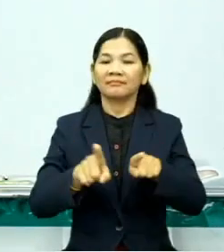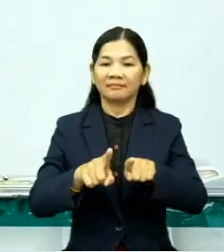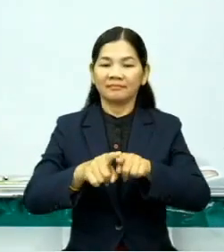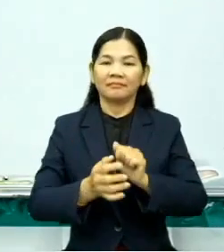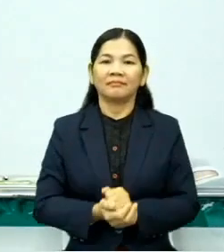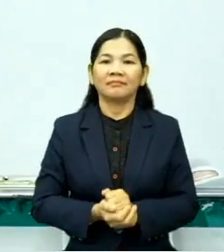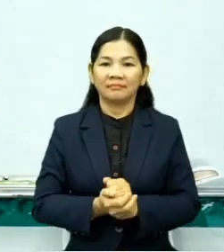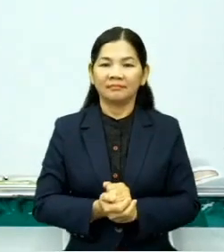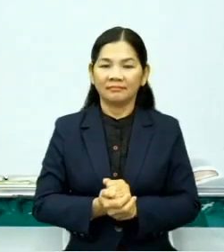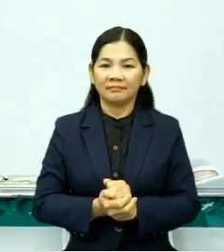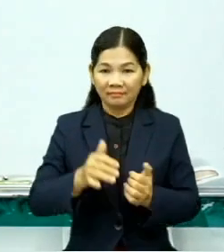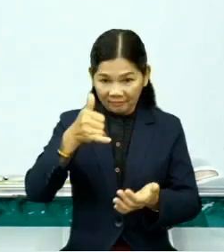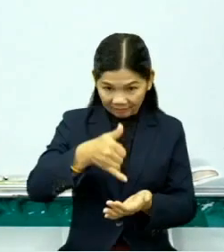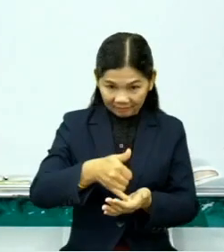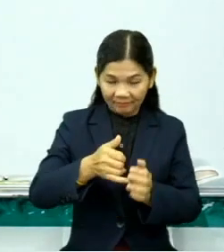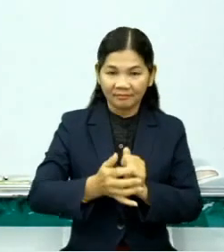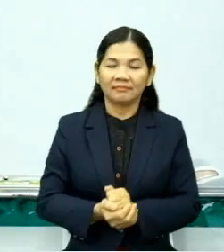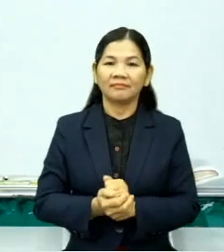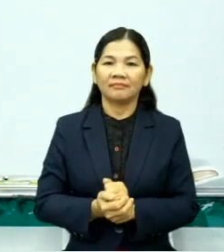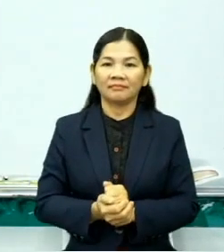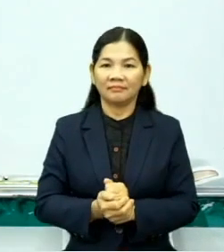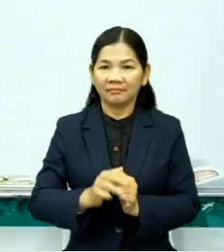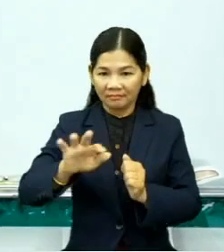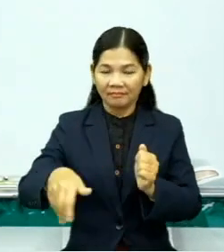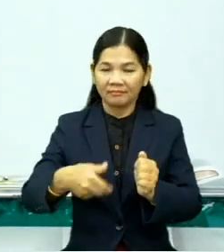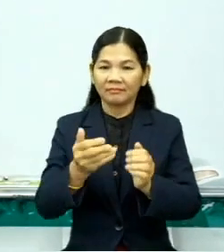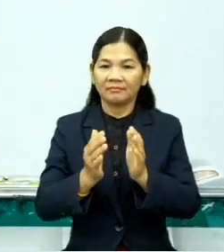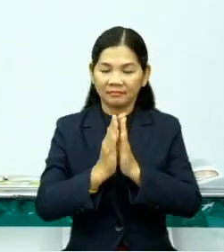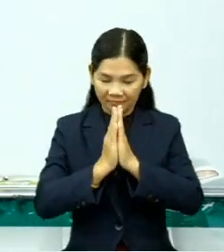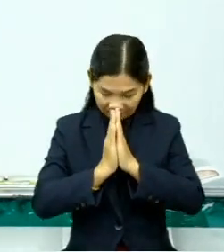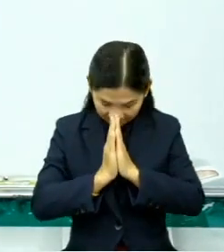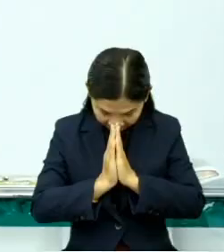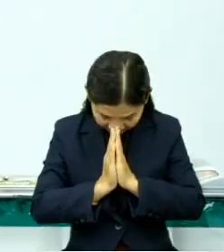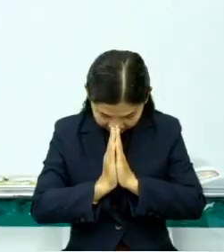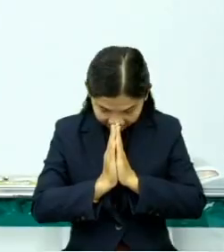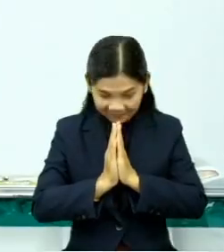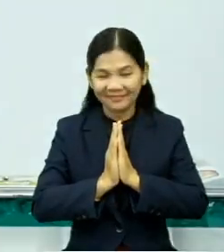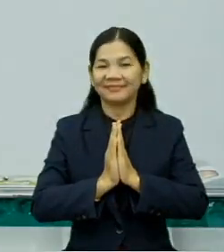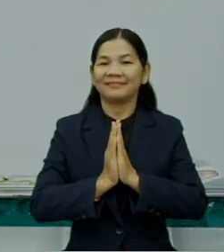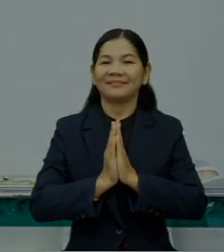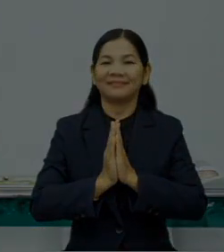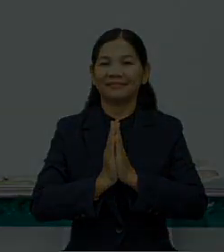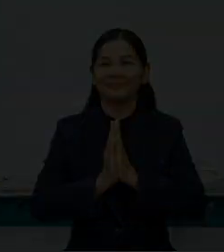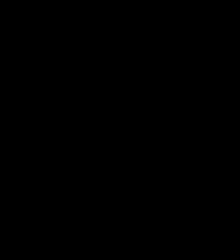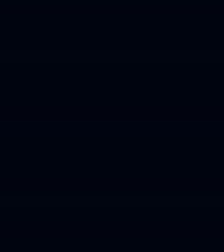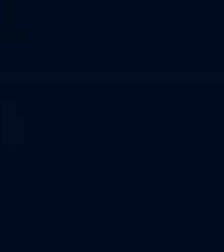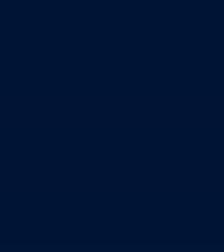đọt đài chẳng chà xâm rập thằng ngày nế chà nè cử xong ọc cún chà nâng xong chùm riêng lìa.